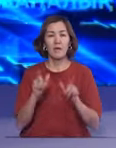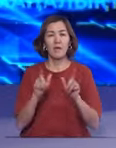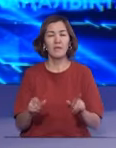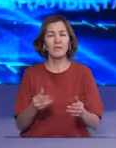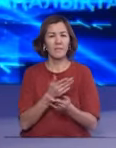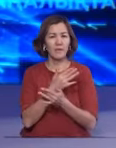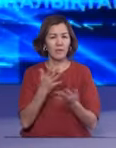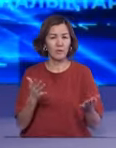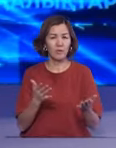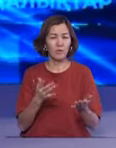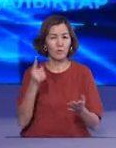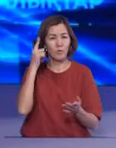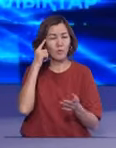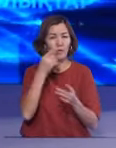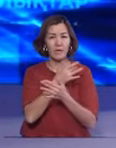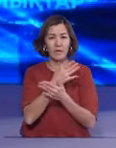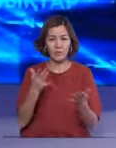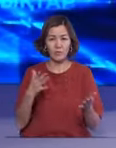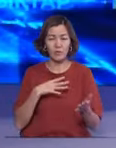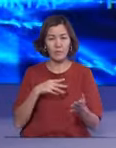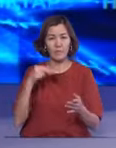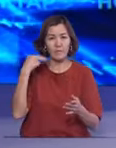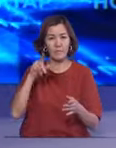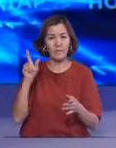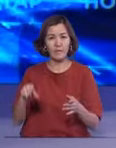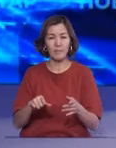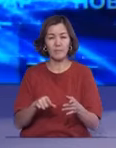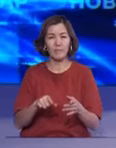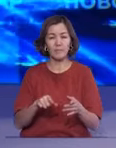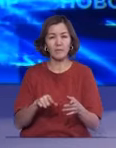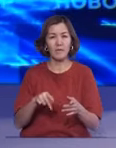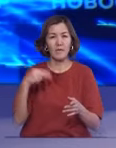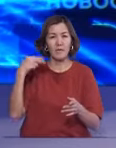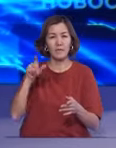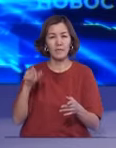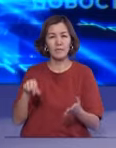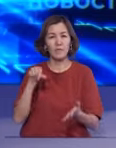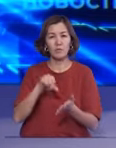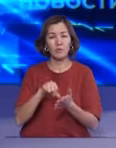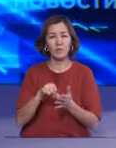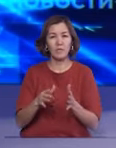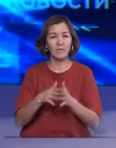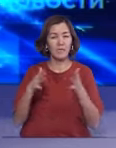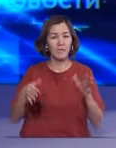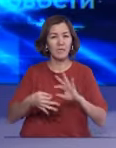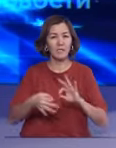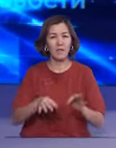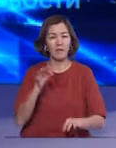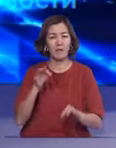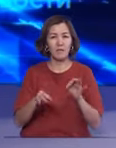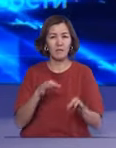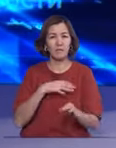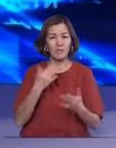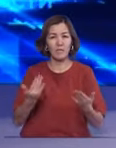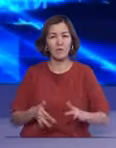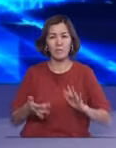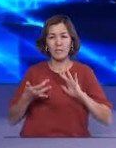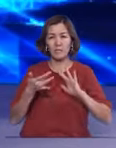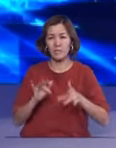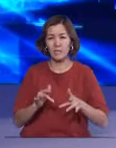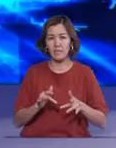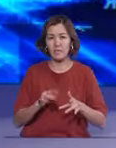Қанша адам сонша пікір бар. Ел ішінде мемлекет басшысының құрылтайда сөйлеген сөздері кеңінен талқыланып жатыр. Әлеуметтік желіде де ауызекі әңгімеде